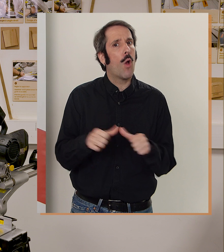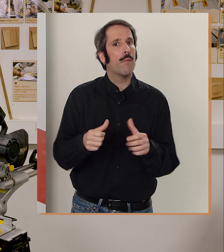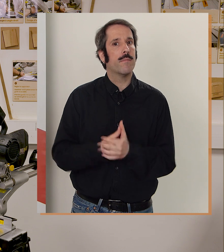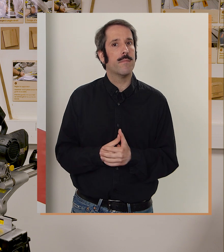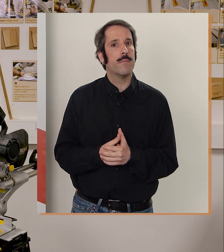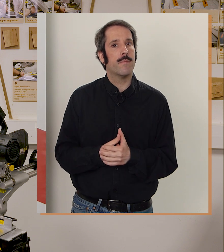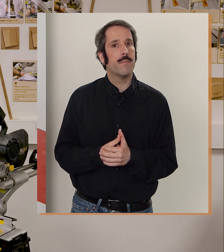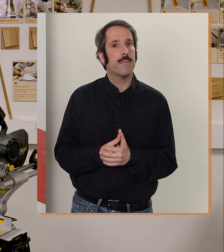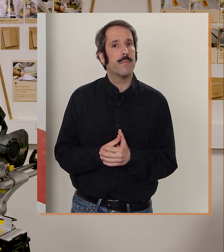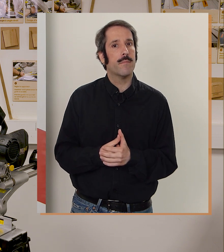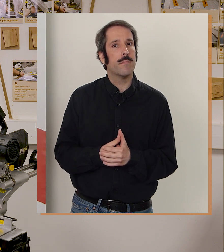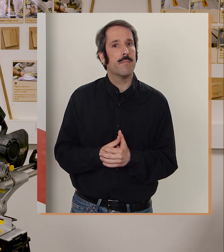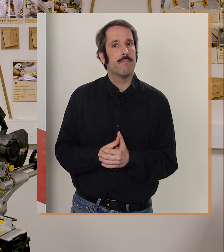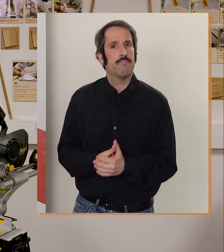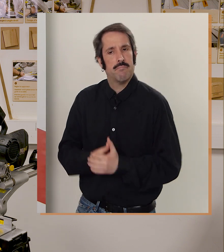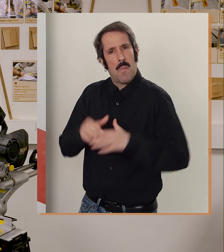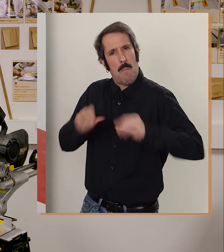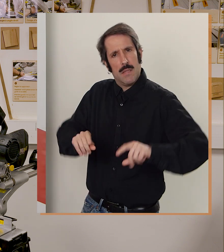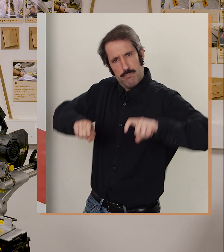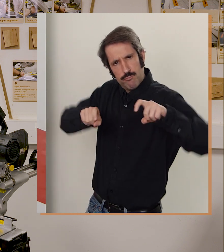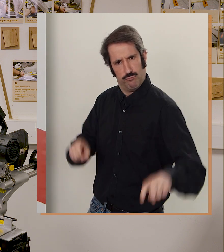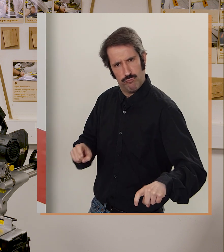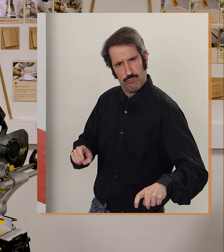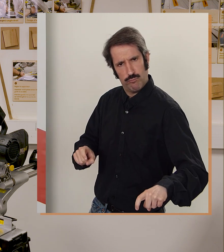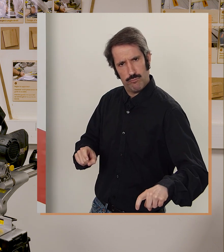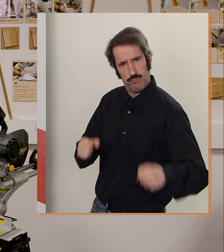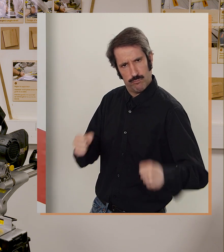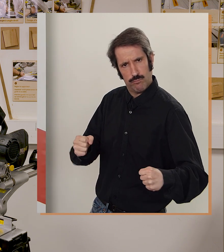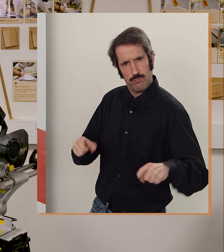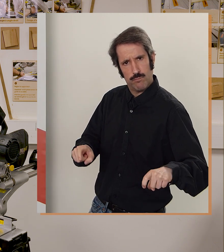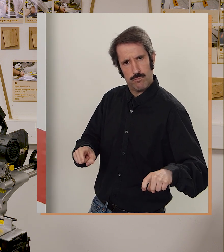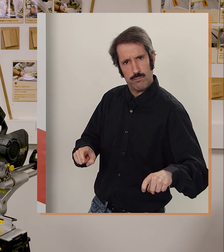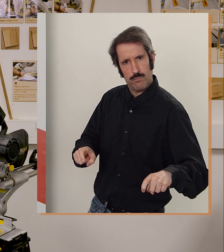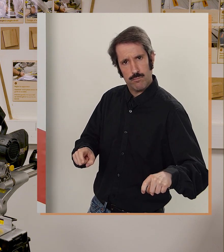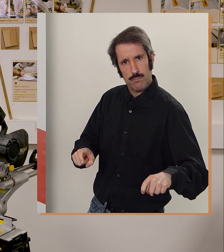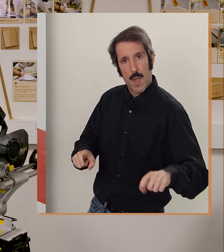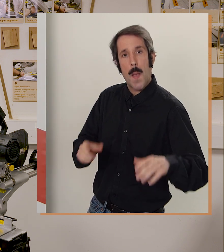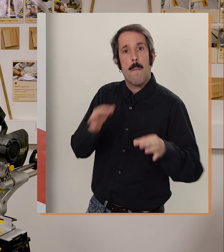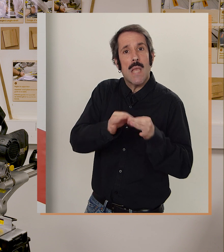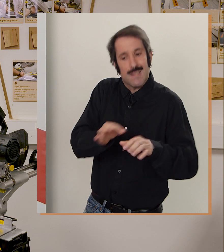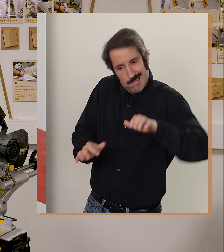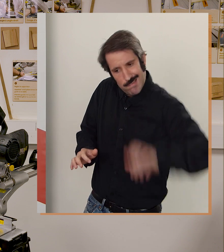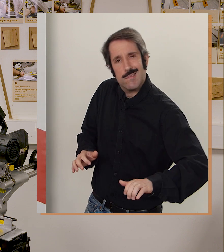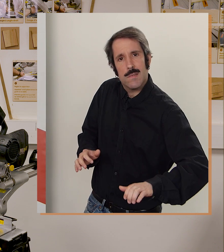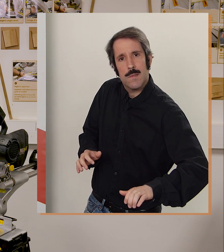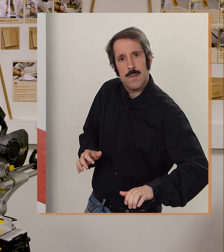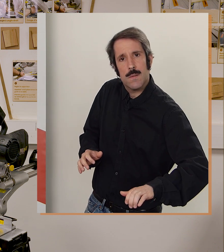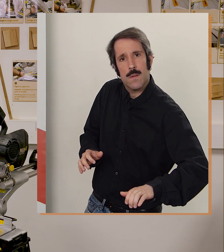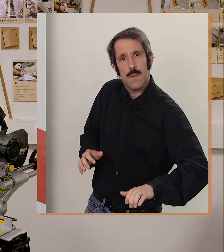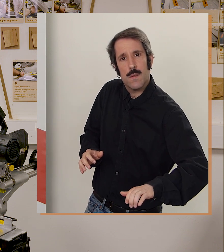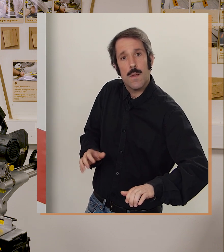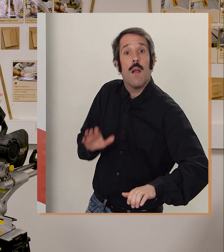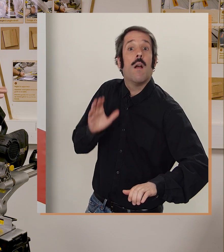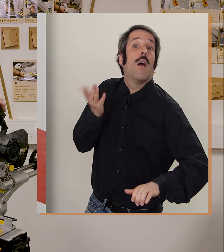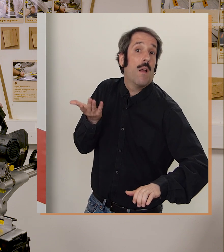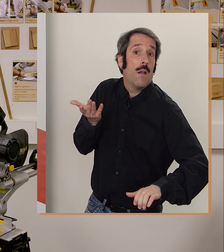Une fois ceci fait, il vous suffira de vous positionner correctement, bien sur vos appuis, de presser la pièce comme